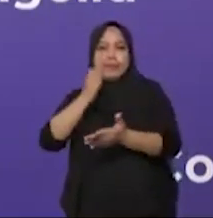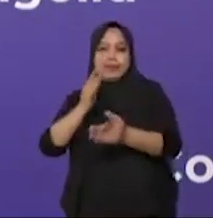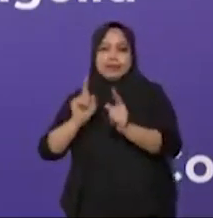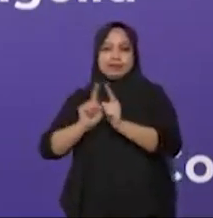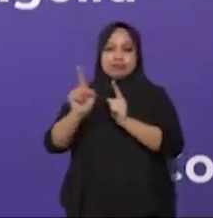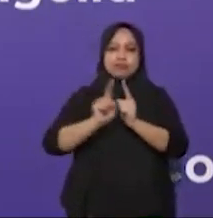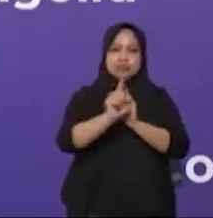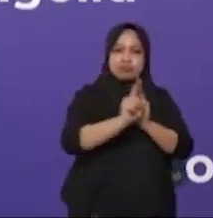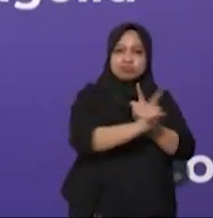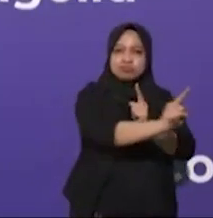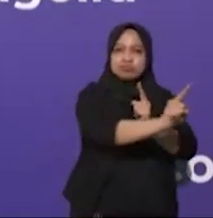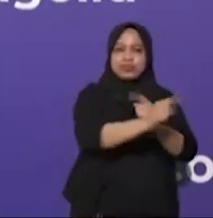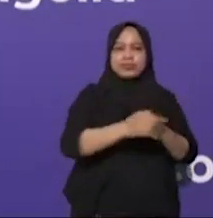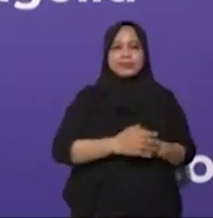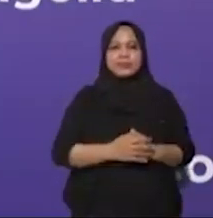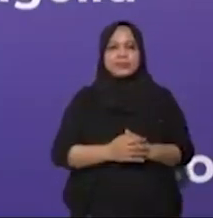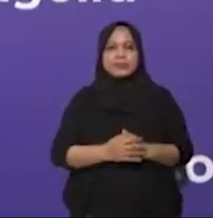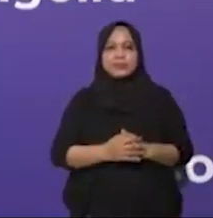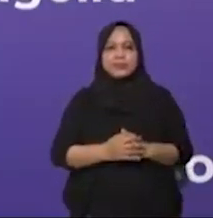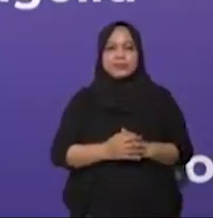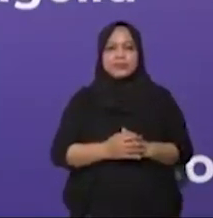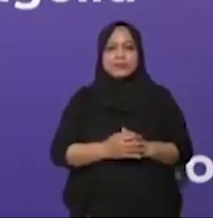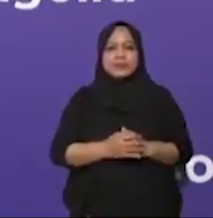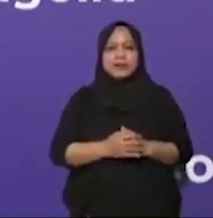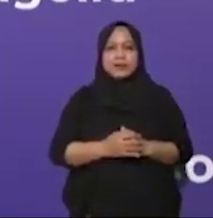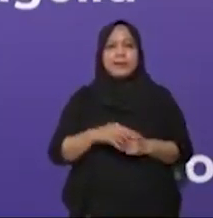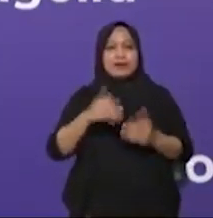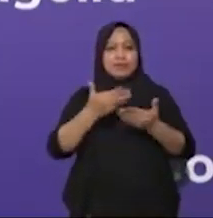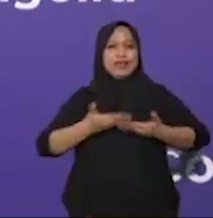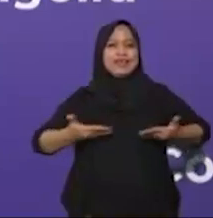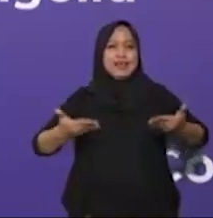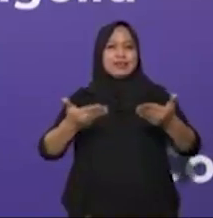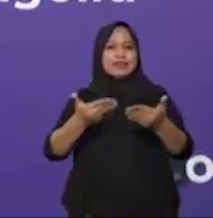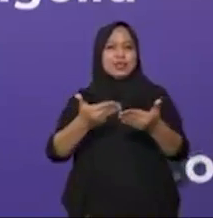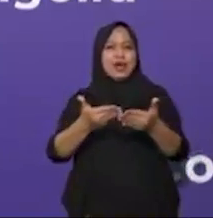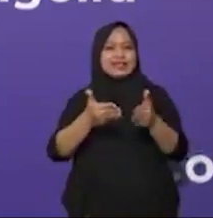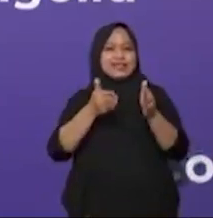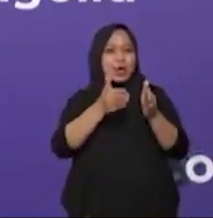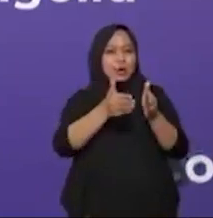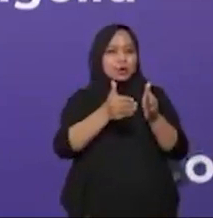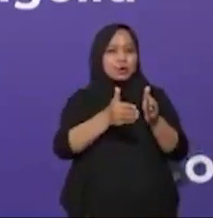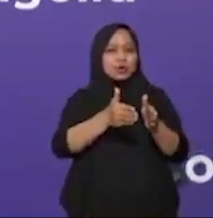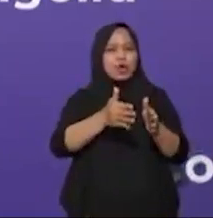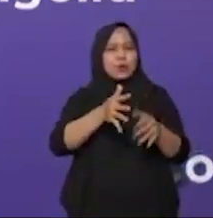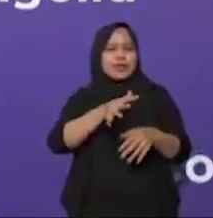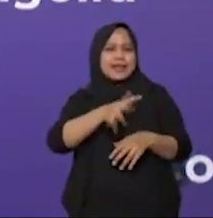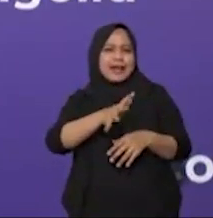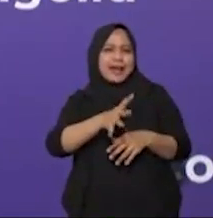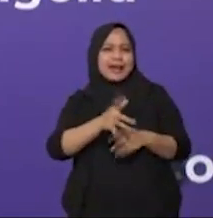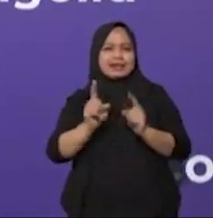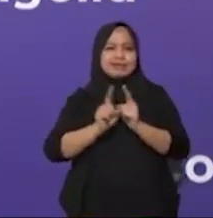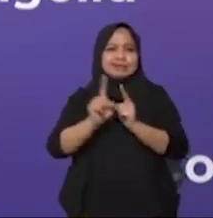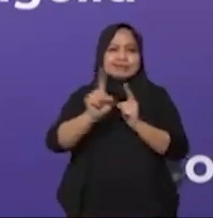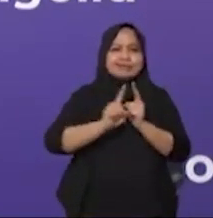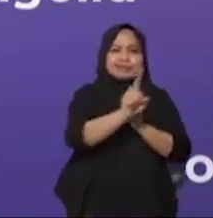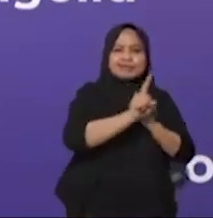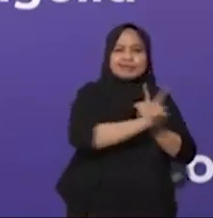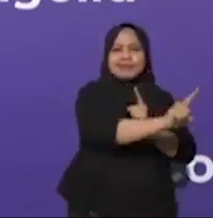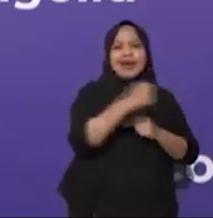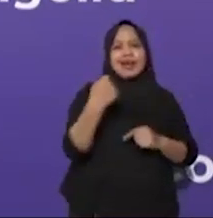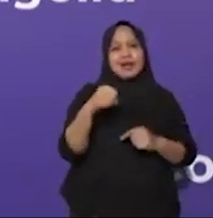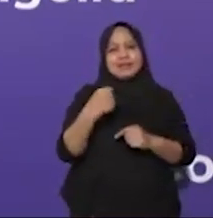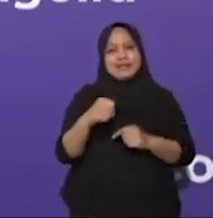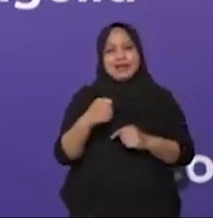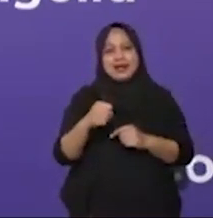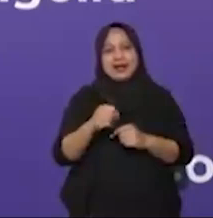jarak memang dalam kondisi-kondisi tertentu kadang-kadang Tidak mungkin untuk melaksanakan jaga jarak